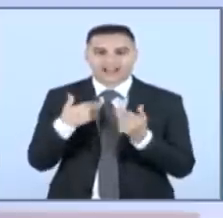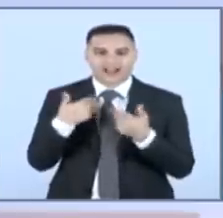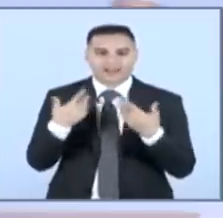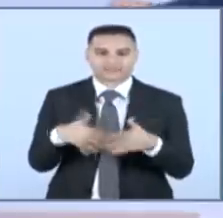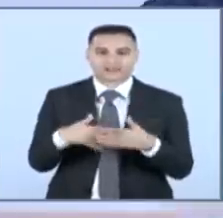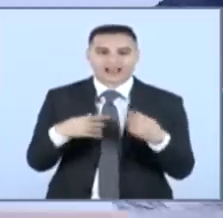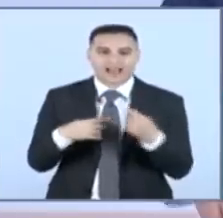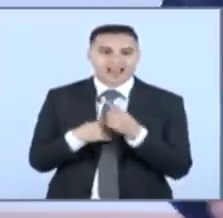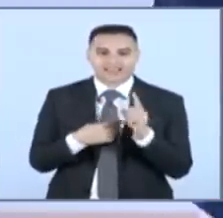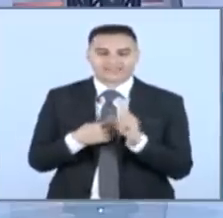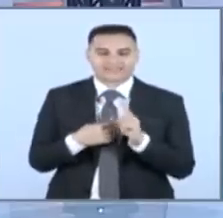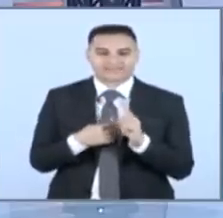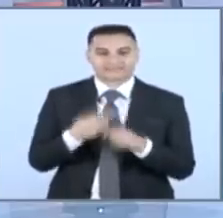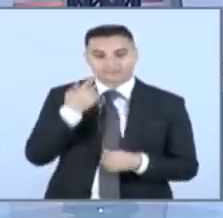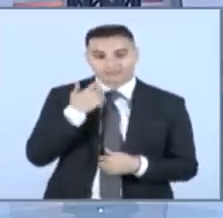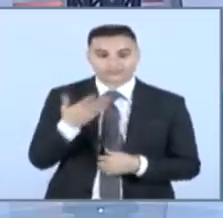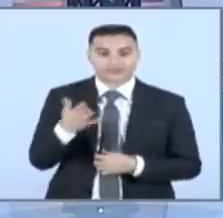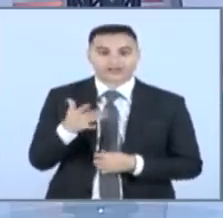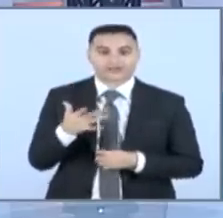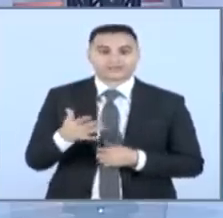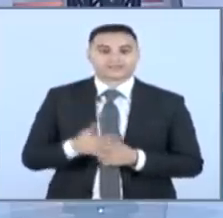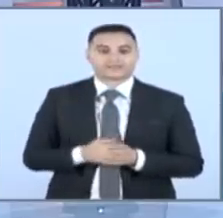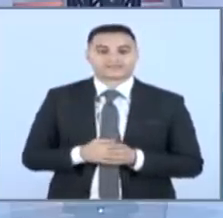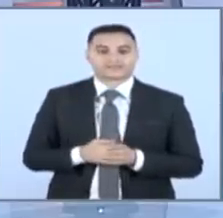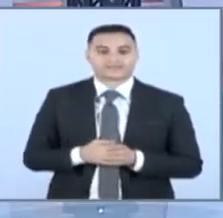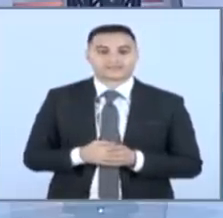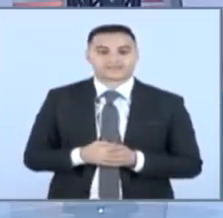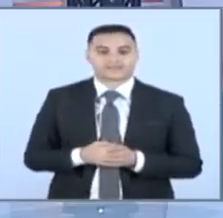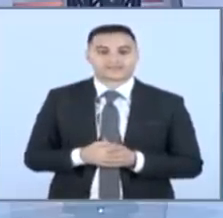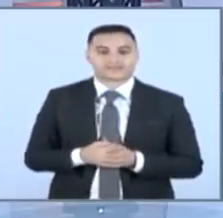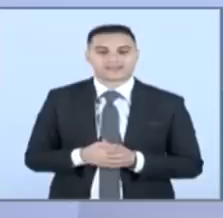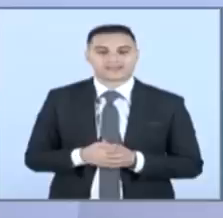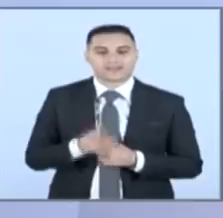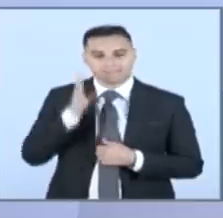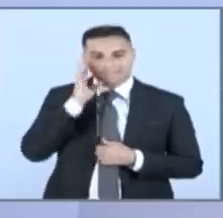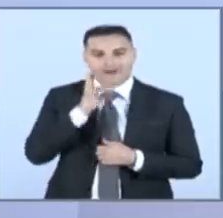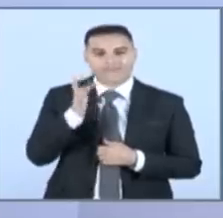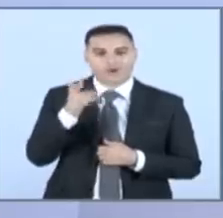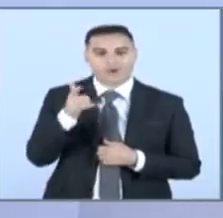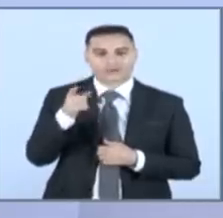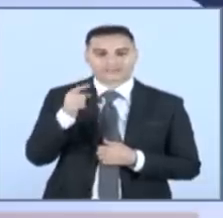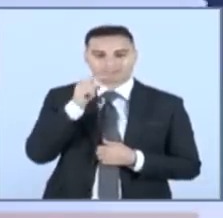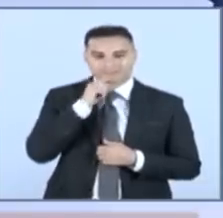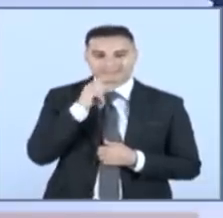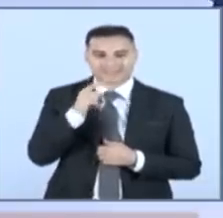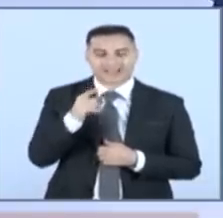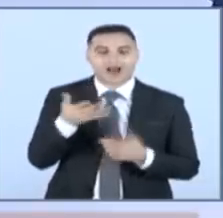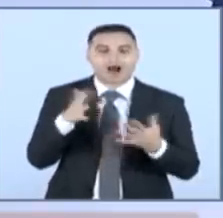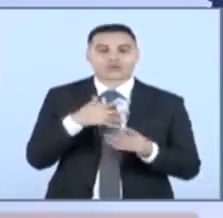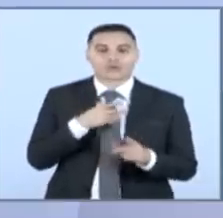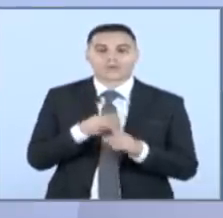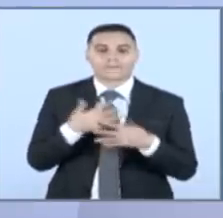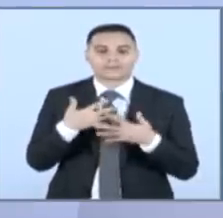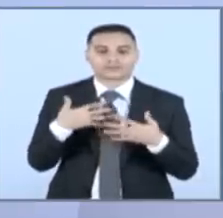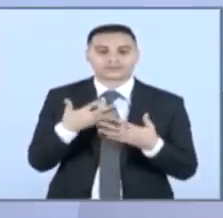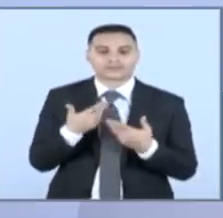مش هتتحسب هدف. نروح بقى للنجمة بتاعتنا. اكتر حاجه بتبسطك